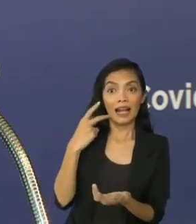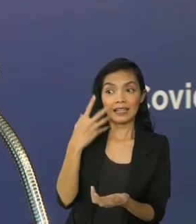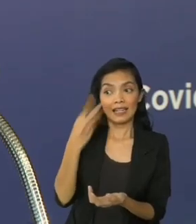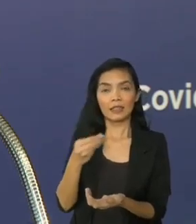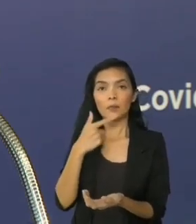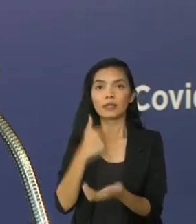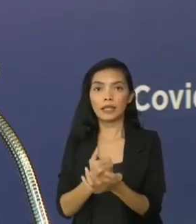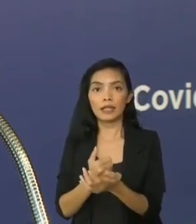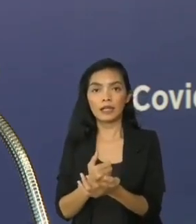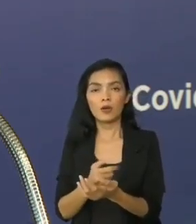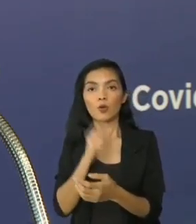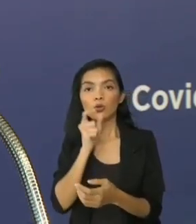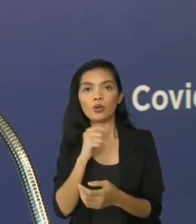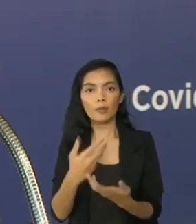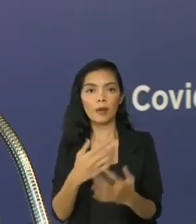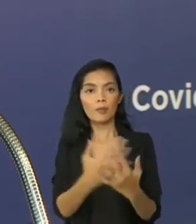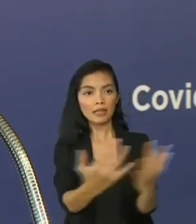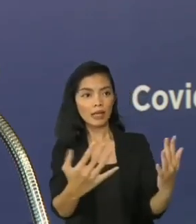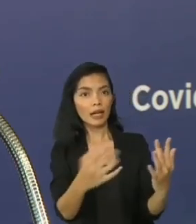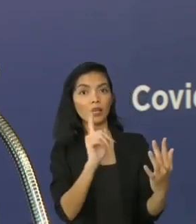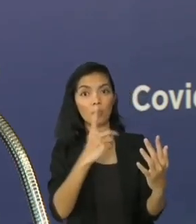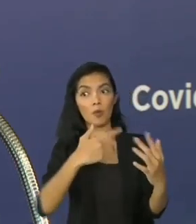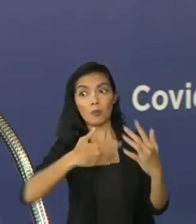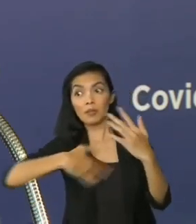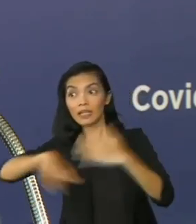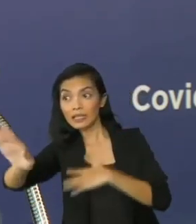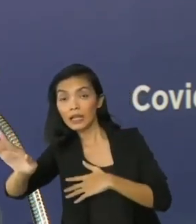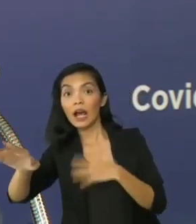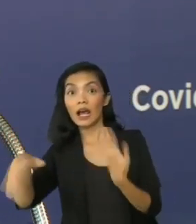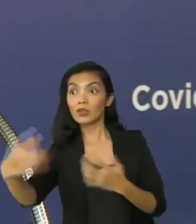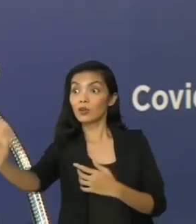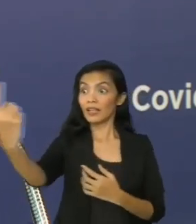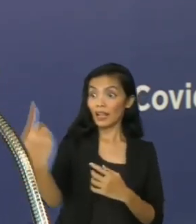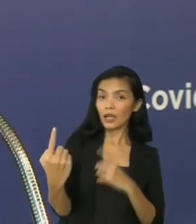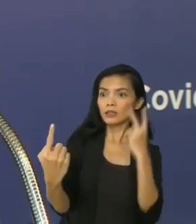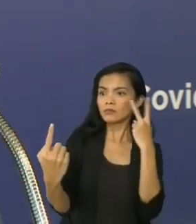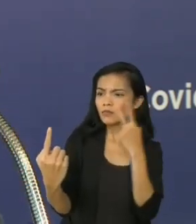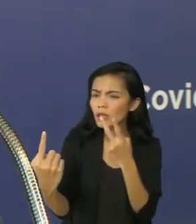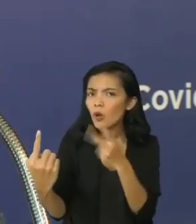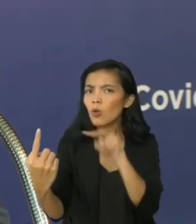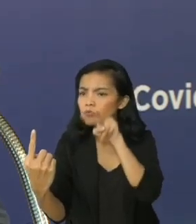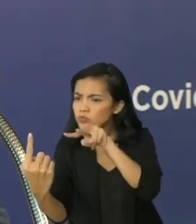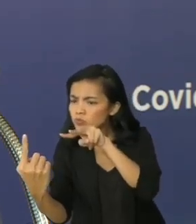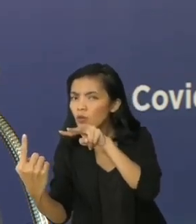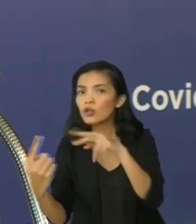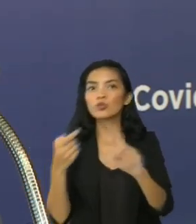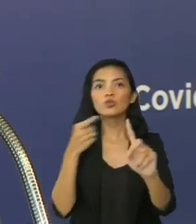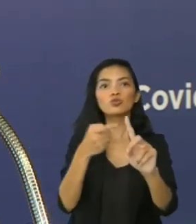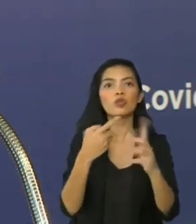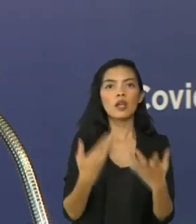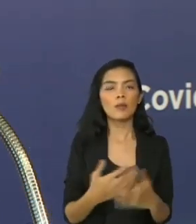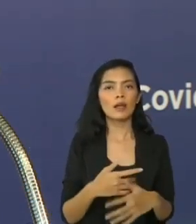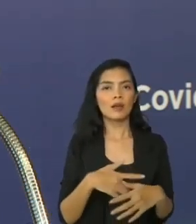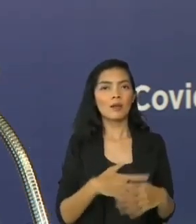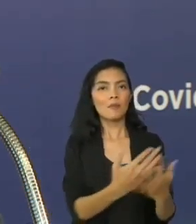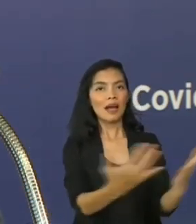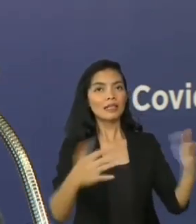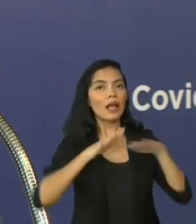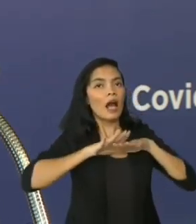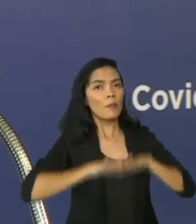warga desa yang keluar maupun warga desa yang dari luar Supaya apa supaya memberikan rasa aman bahwa